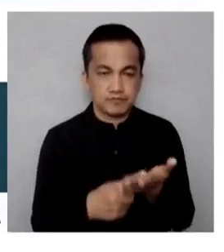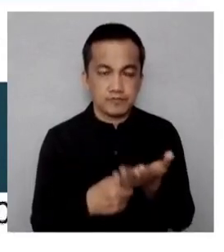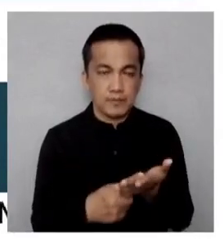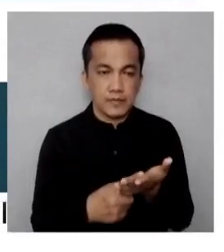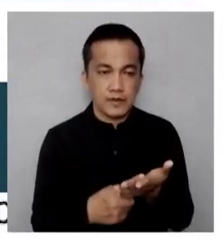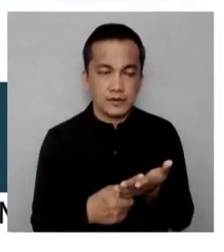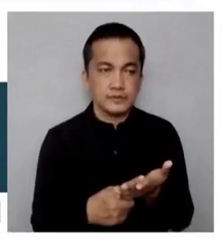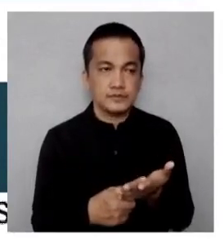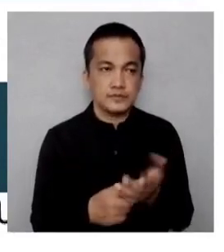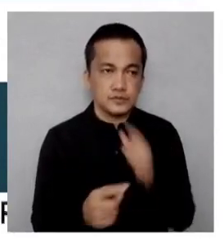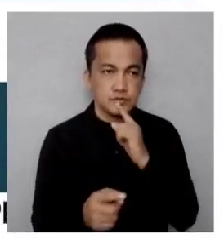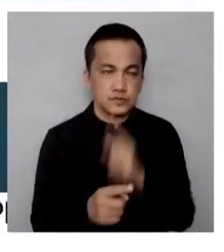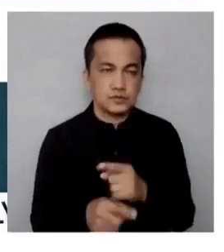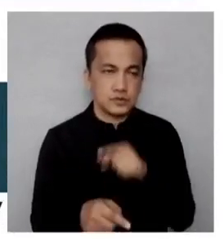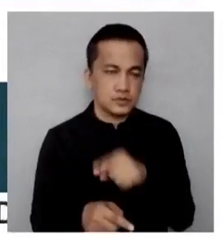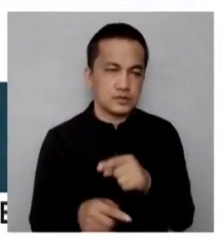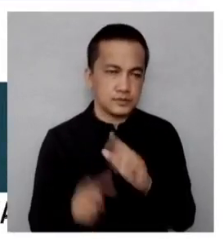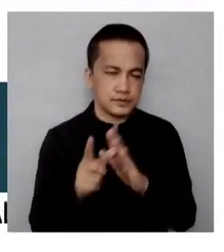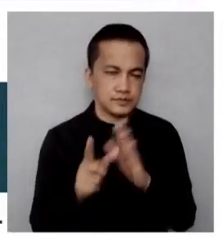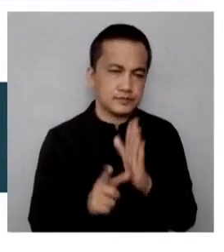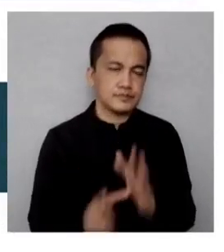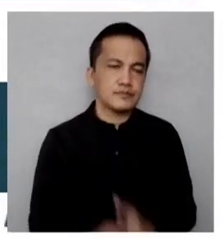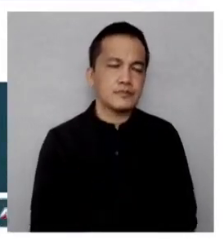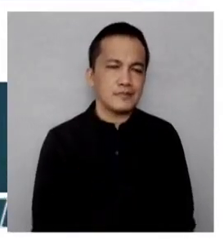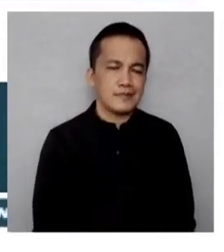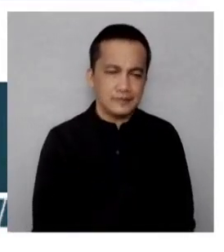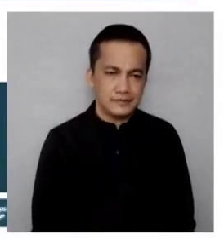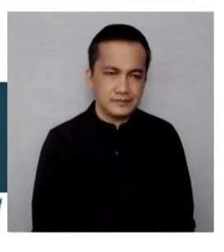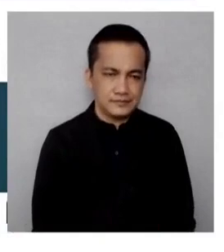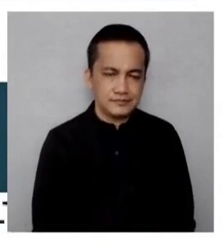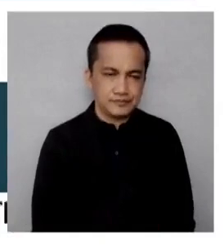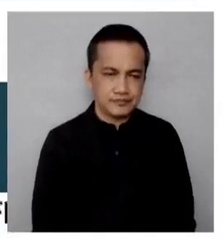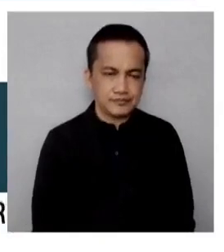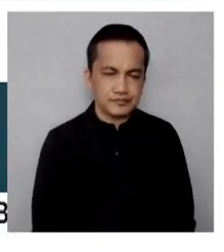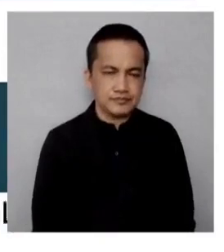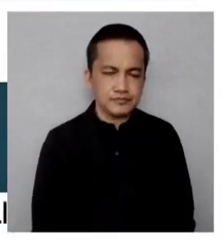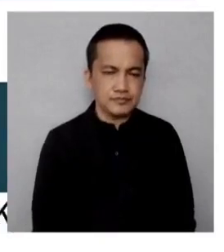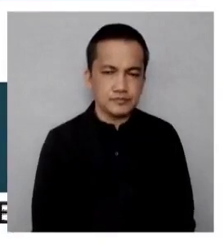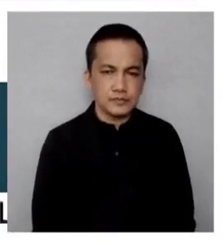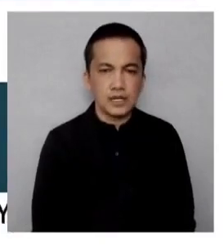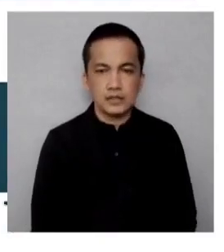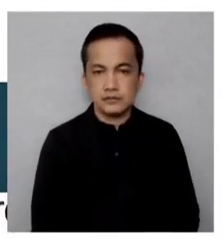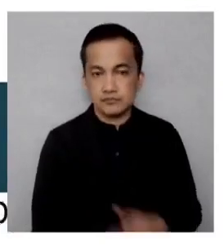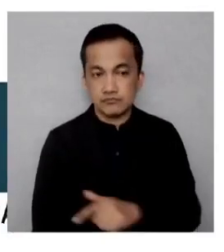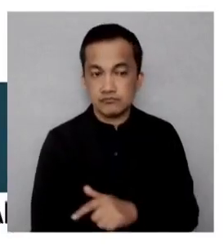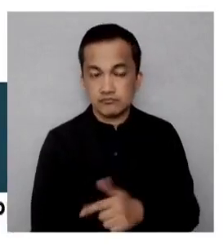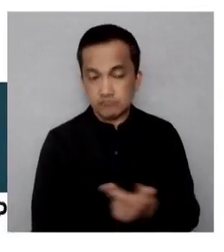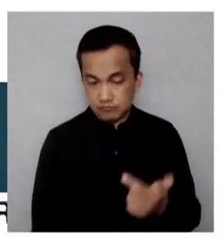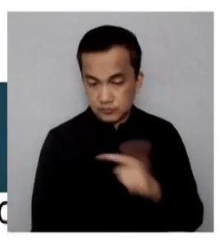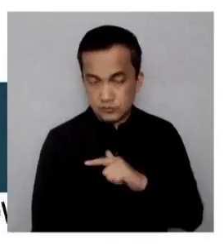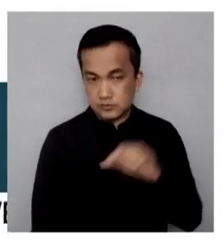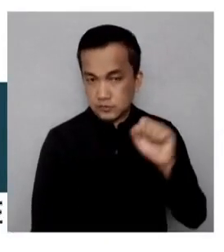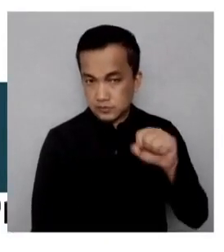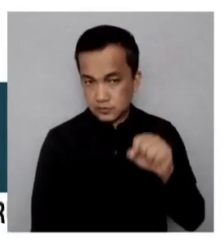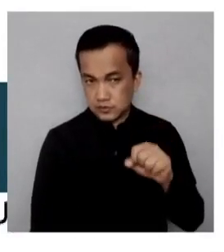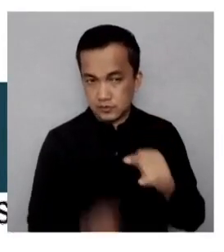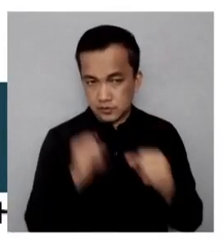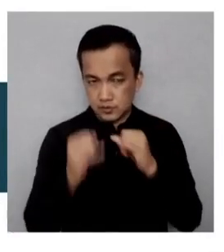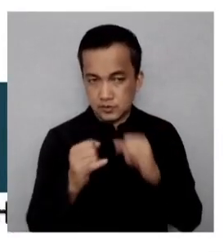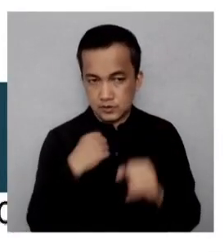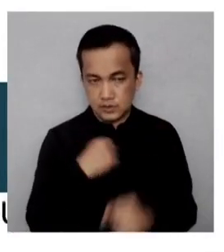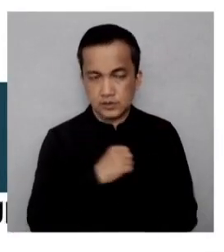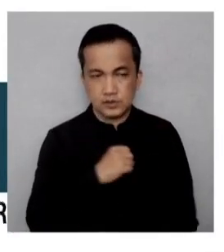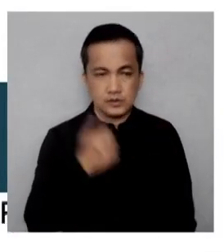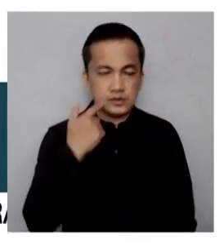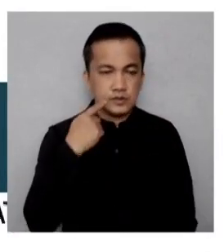matatalakay natin surely dito sa batas na to. Kasi, dito sa inquiry na ito, Carmine. Kasi doon din sa interview namin with Senator Grace Poe, lumabas din